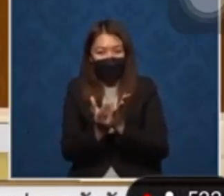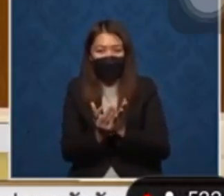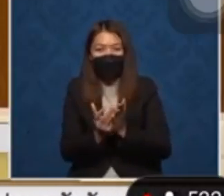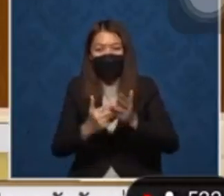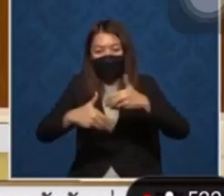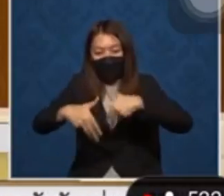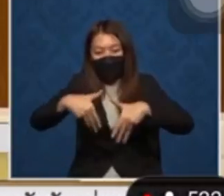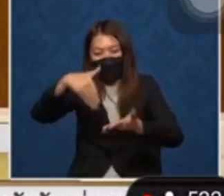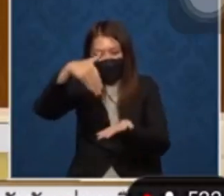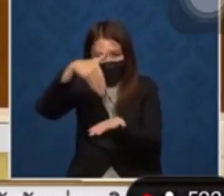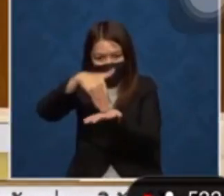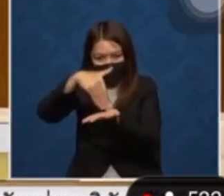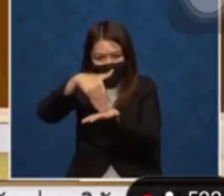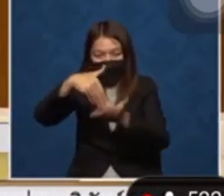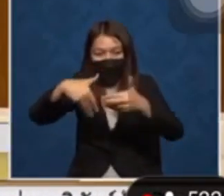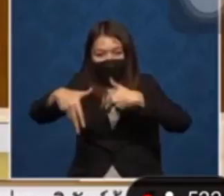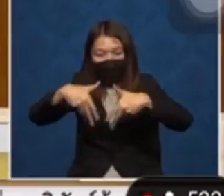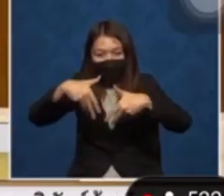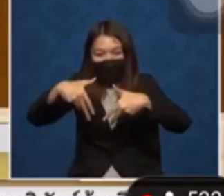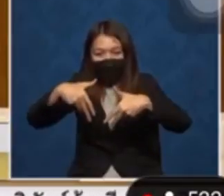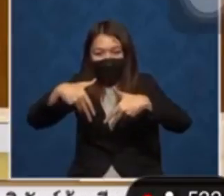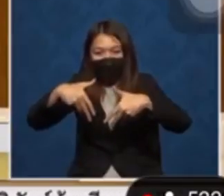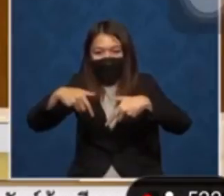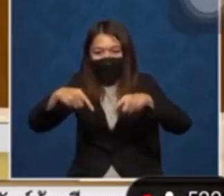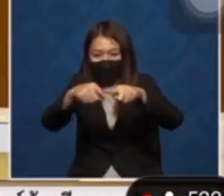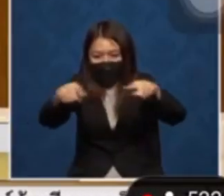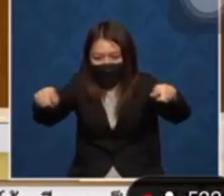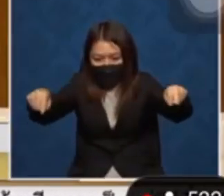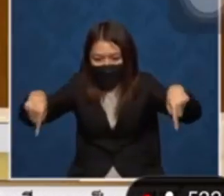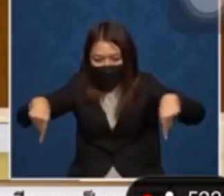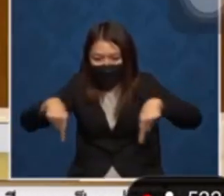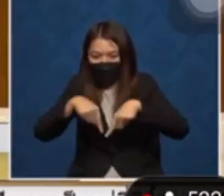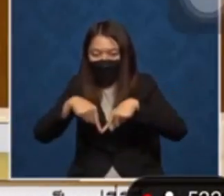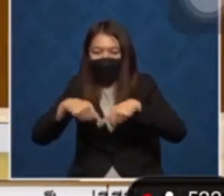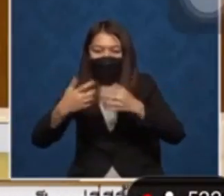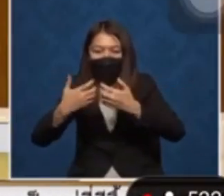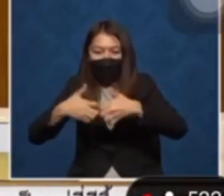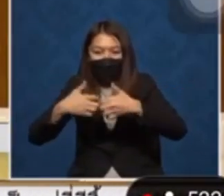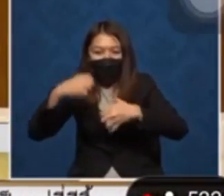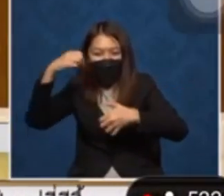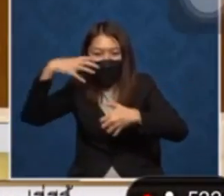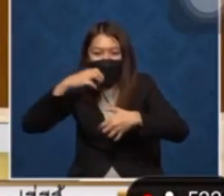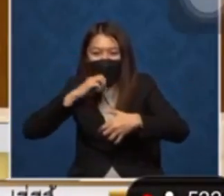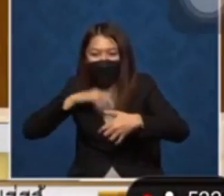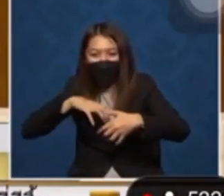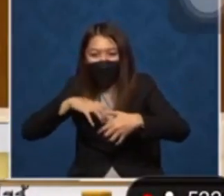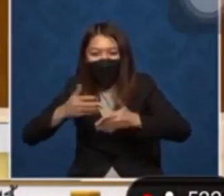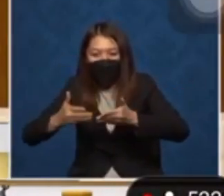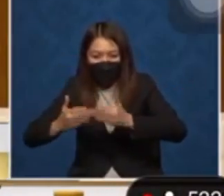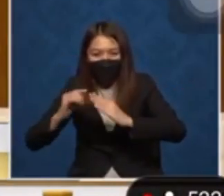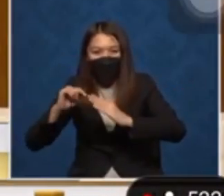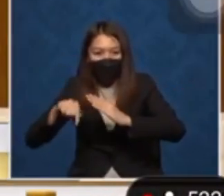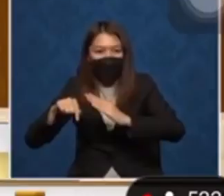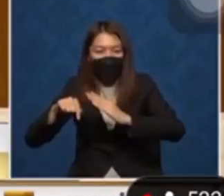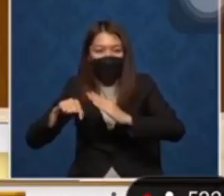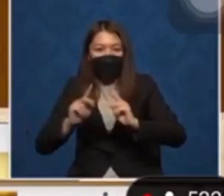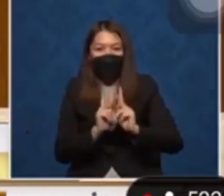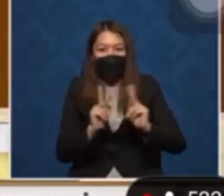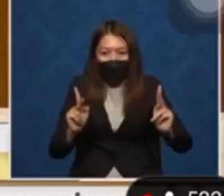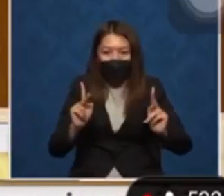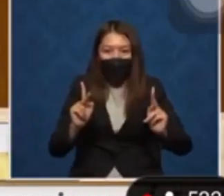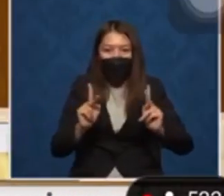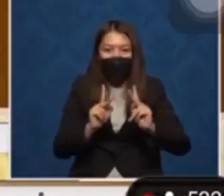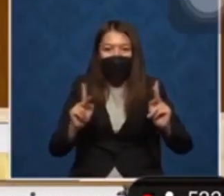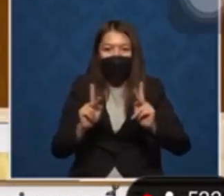ชนของพี่น้องที่ผังเมืองห้ามมีโรงงานไฟฟ้าขยะแต่คณะกรรมการกำกับกิจการ